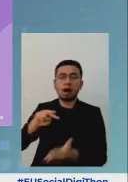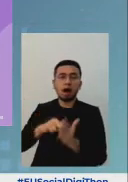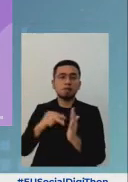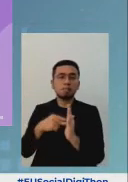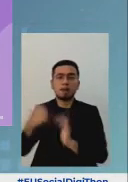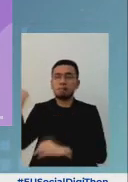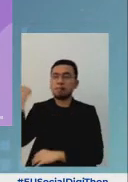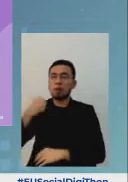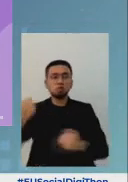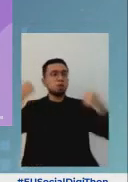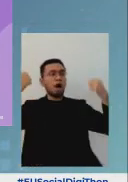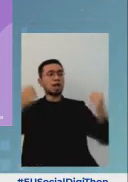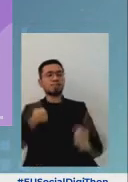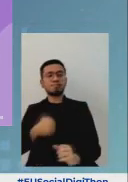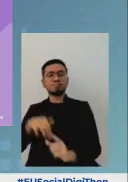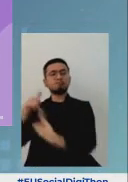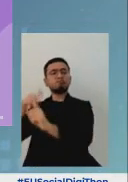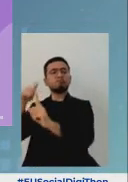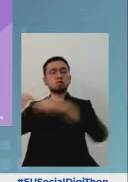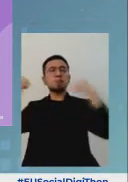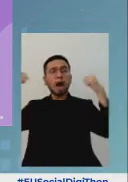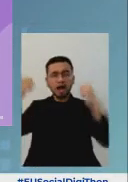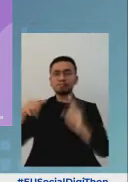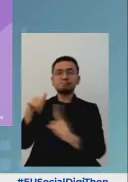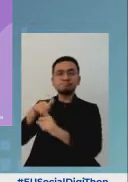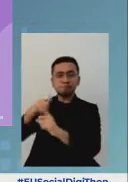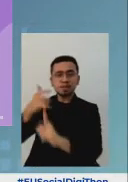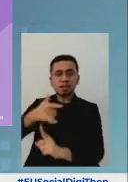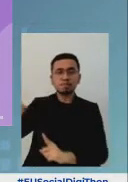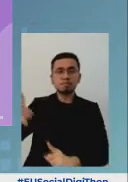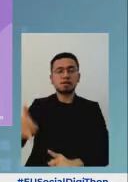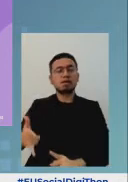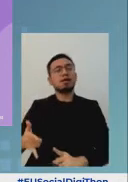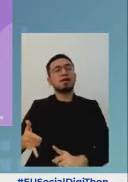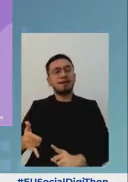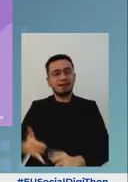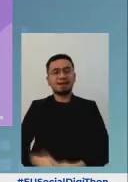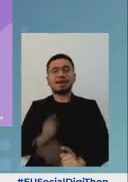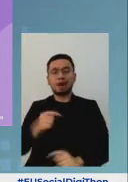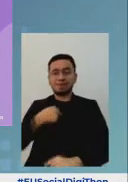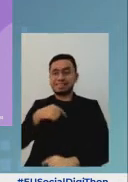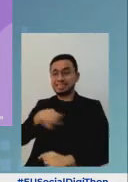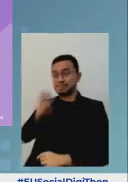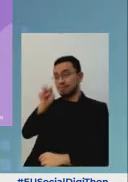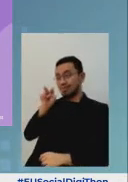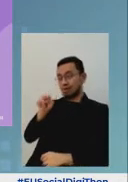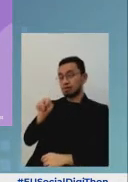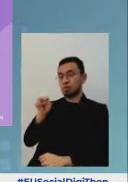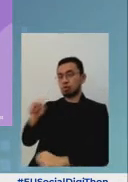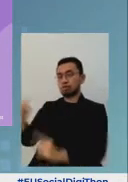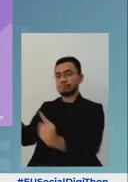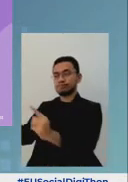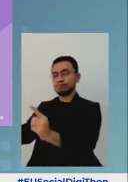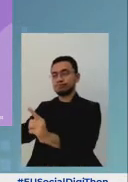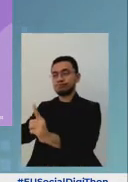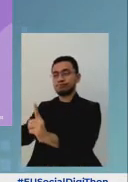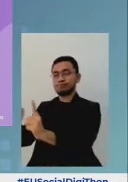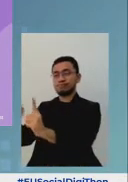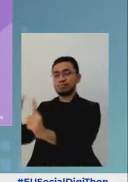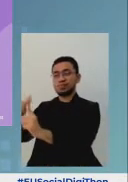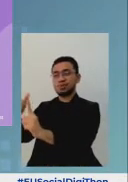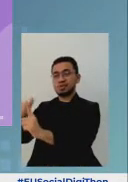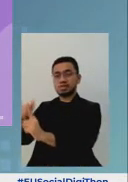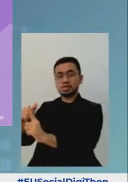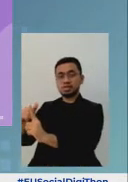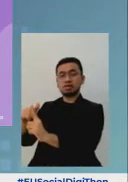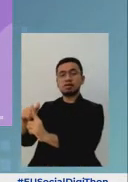pelaku, itu bisa terus terjadi. Makanya, walaupun kita nih jadi penonton, kita harus jadi penonton yang aktif untuk bisa